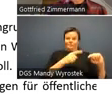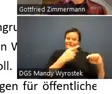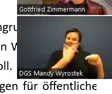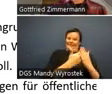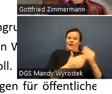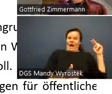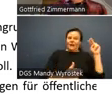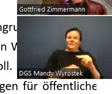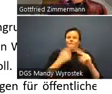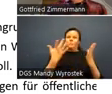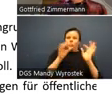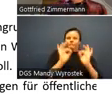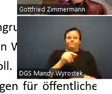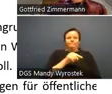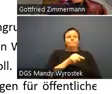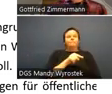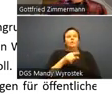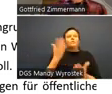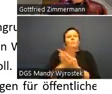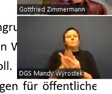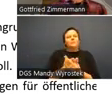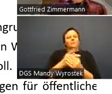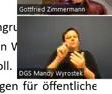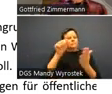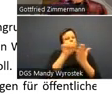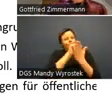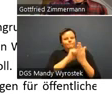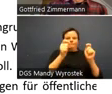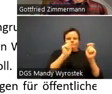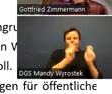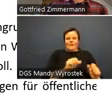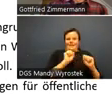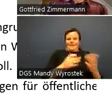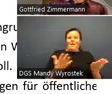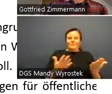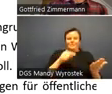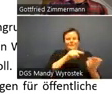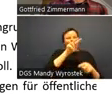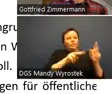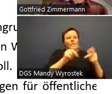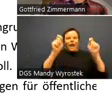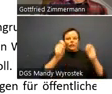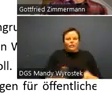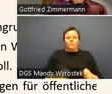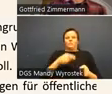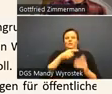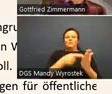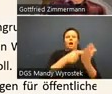Beispiel kann ich hier sagen, ich möchte hier eine größere, oder ich möchte